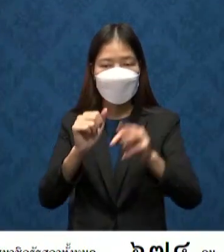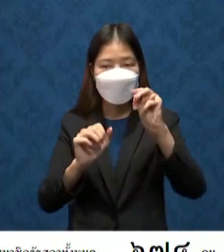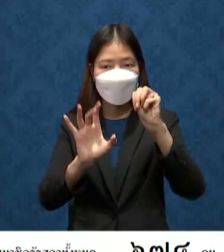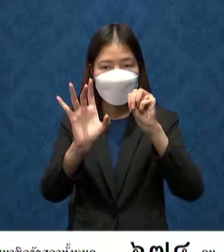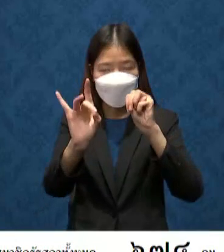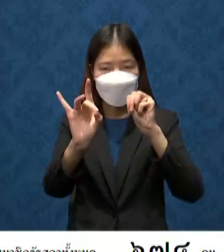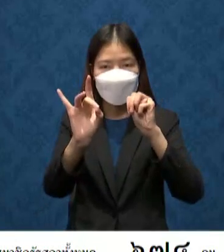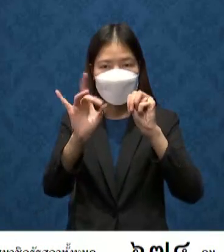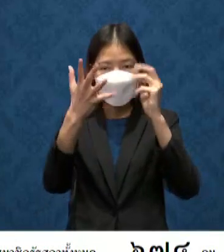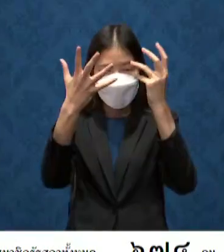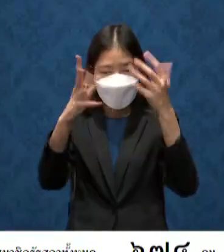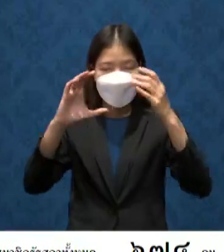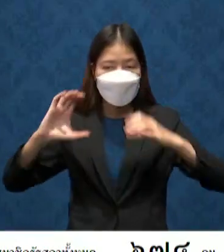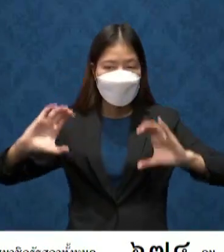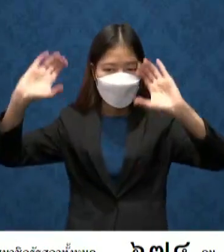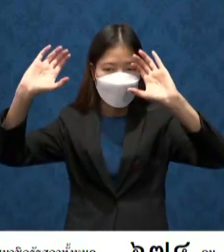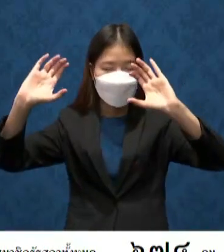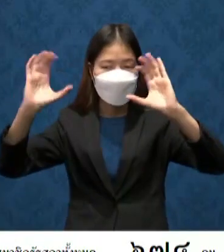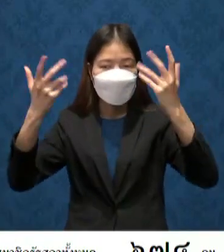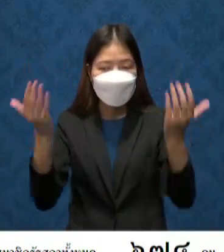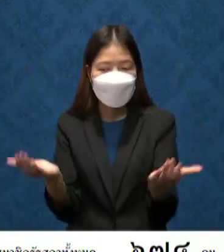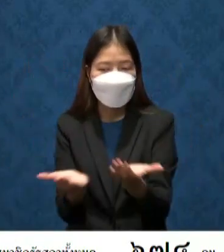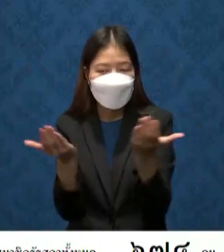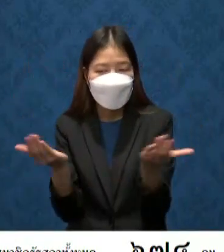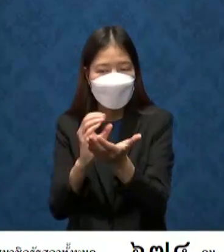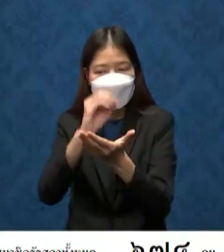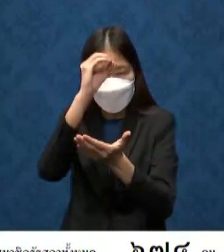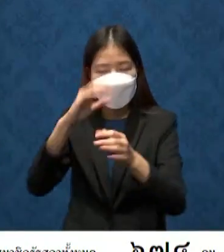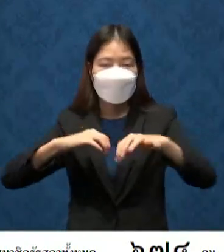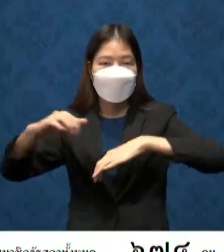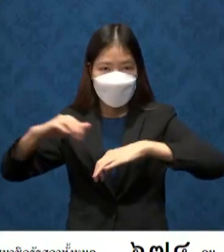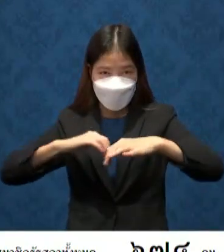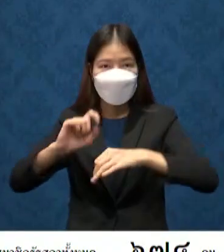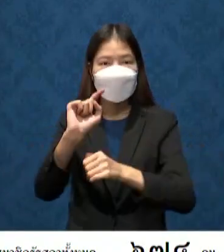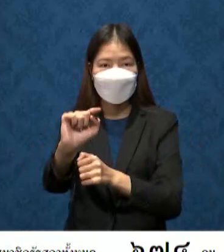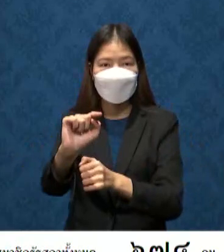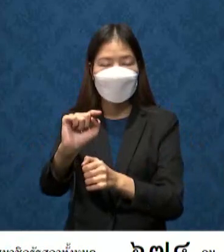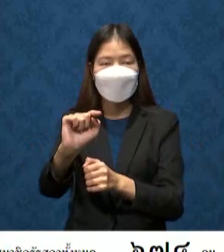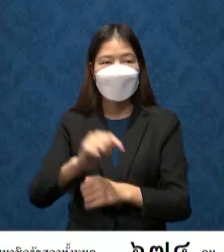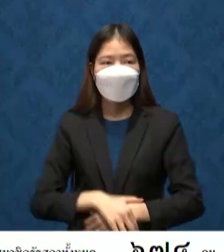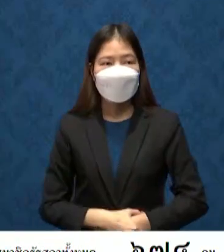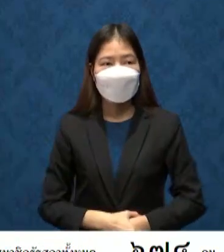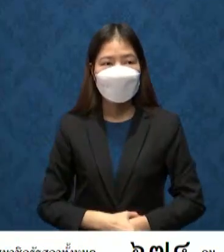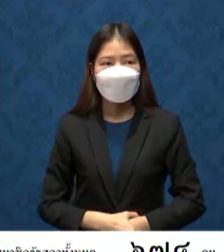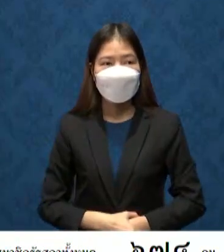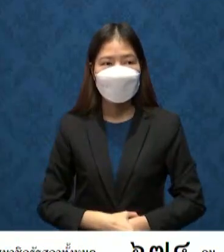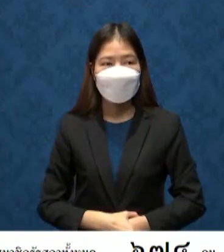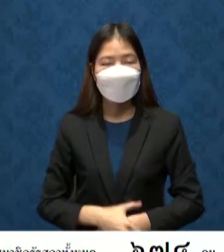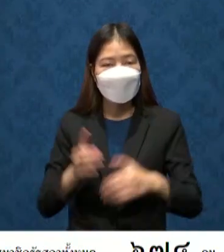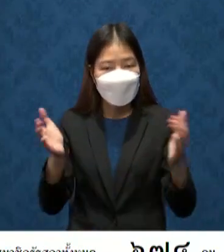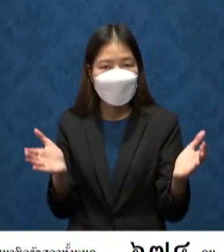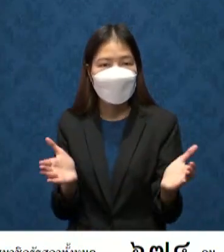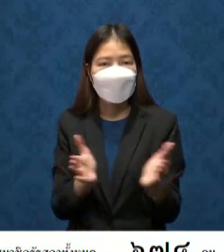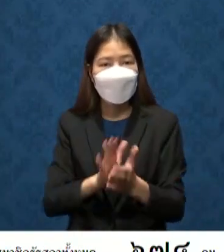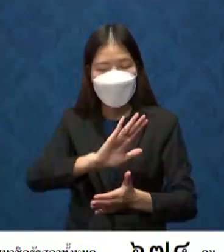8แล้วรัฐต้องส่งเสริมการจัดการศึกษาและจัดให้มีส่วนร่วมของประช